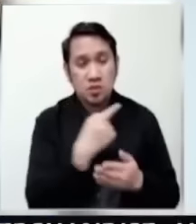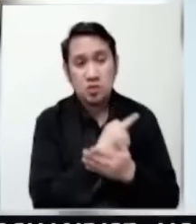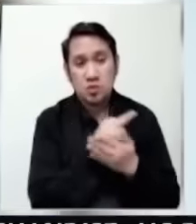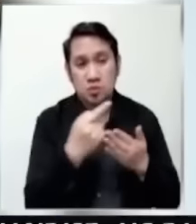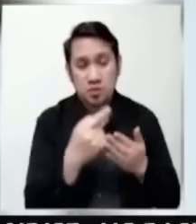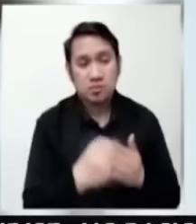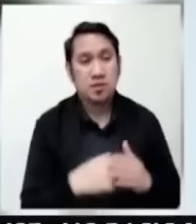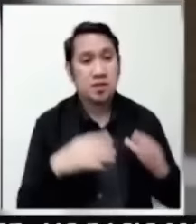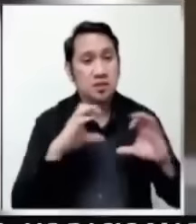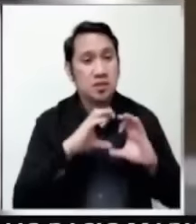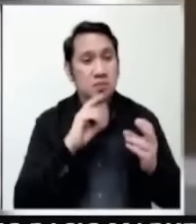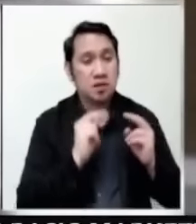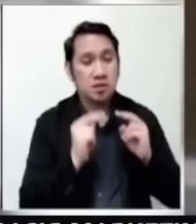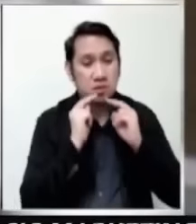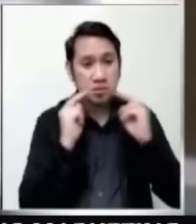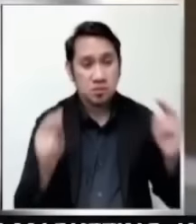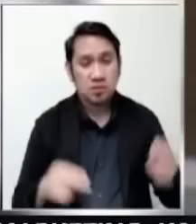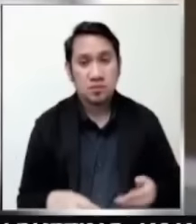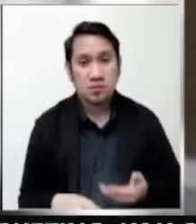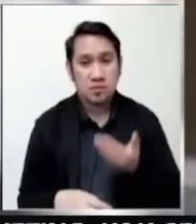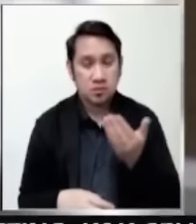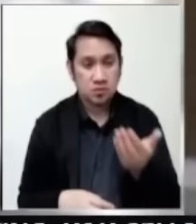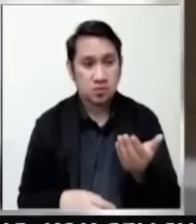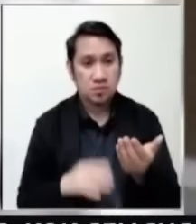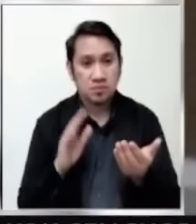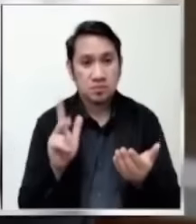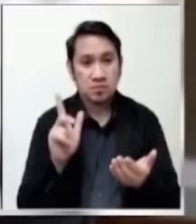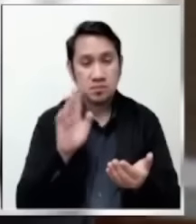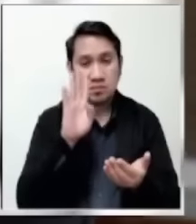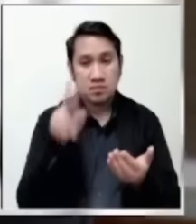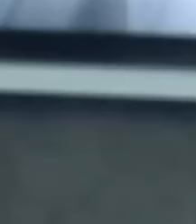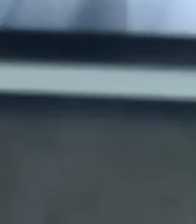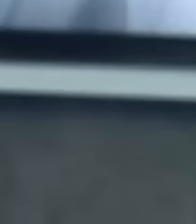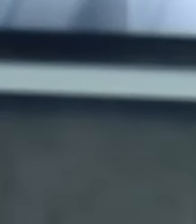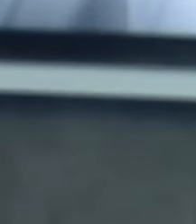Integrated News, Emil Sumangil, Nakatutok. 24 oras.